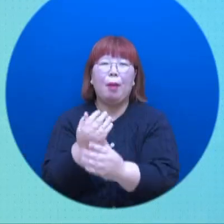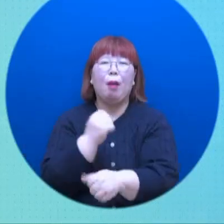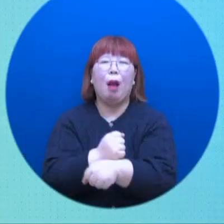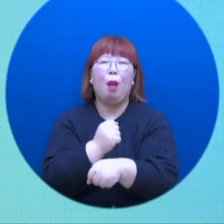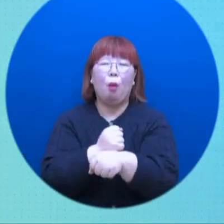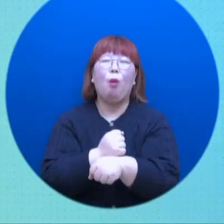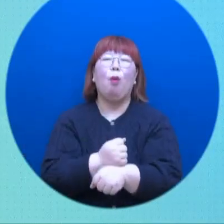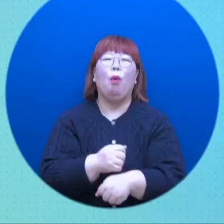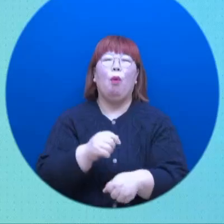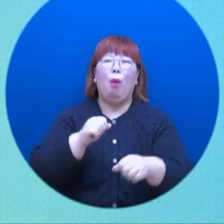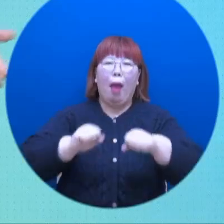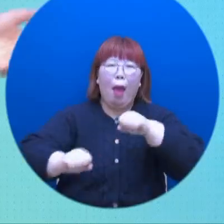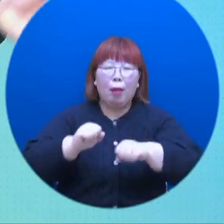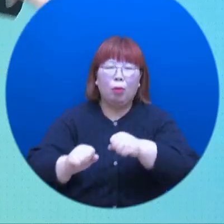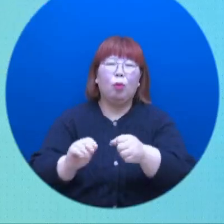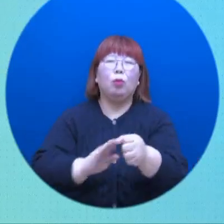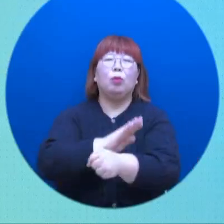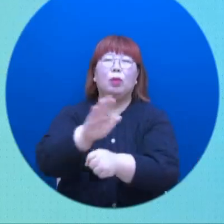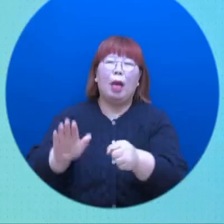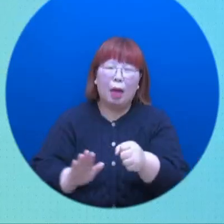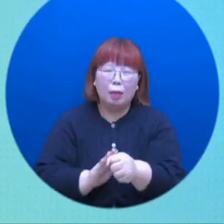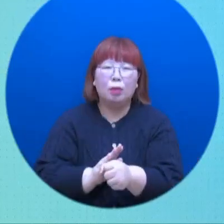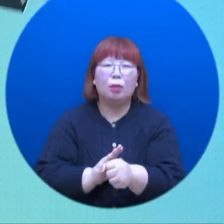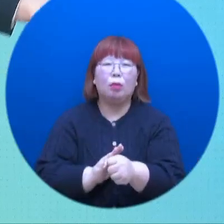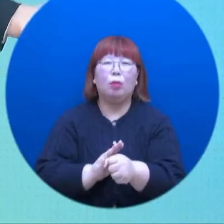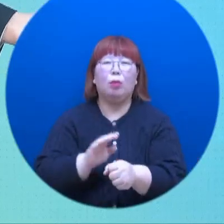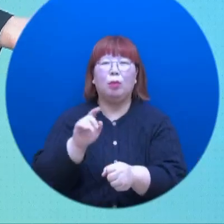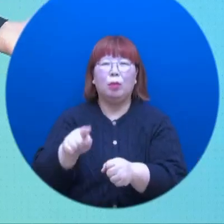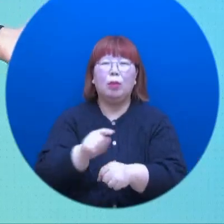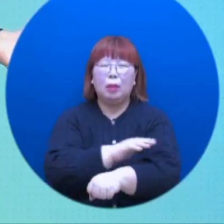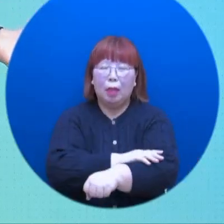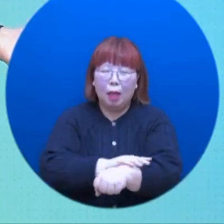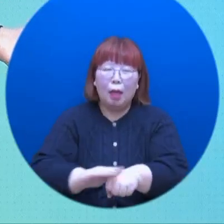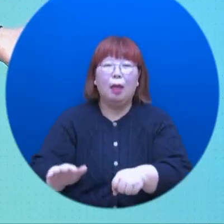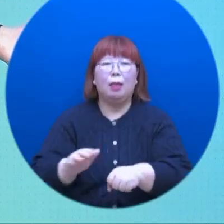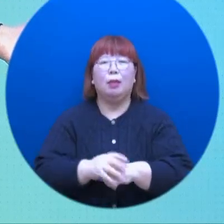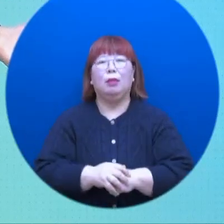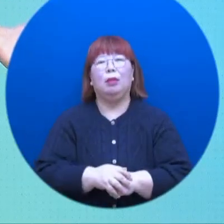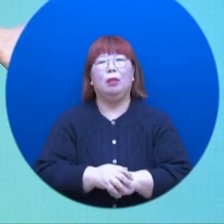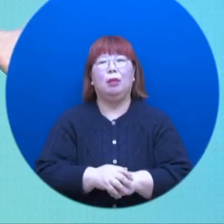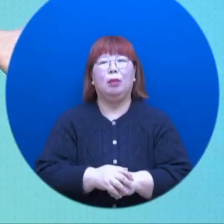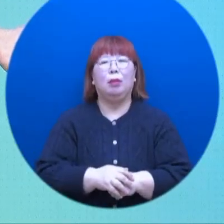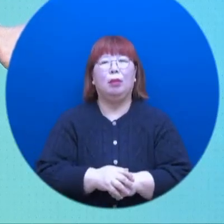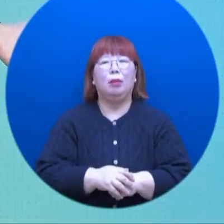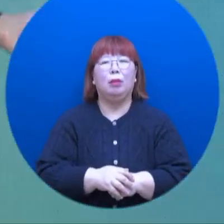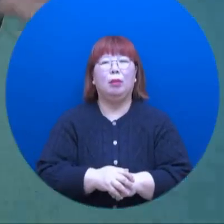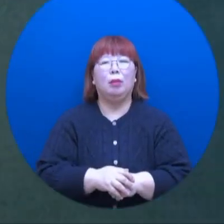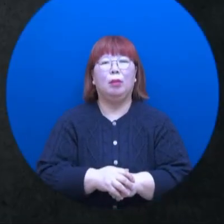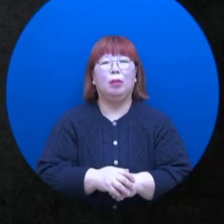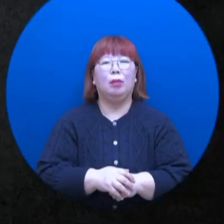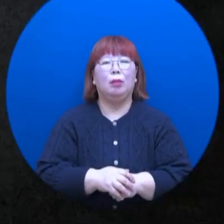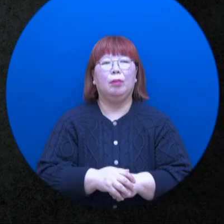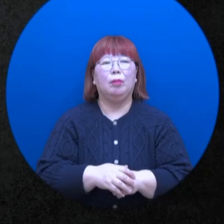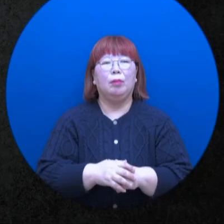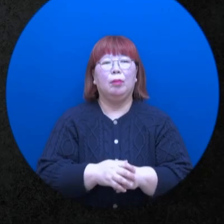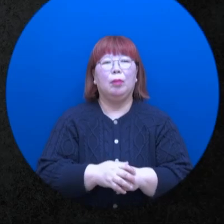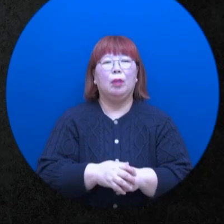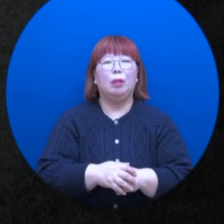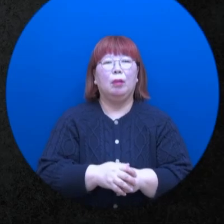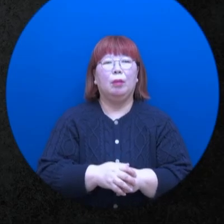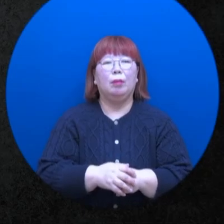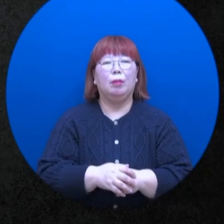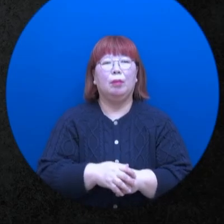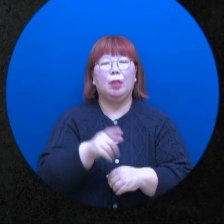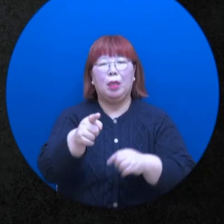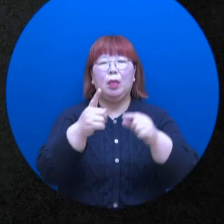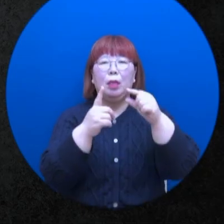않은 것이 어찌 단 한 가지도 없단 말인가. 그리고 이어서 이렇게 말하는데요, 저는 이